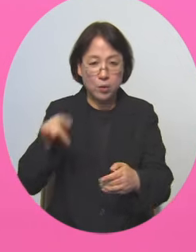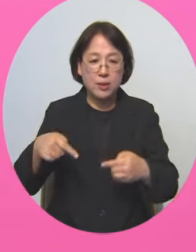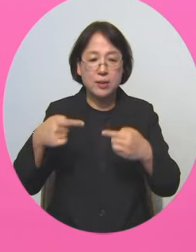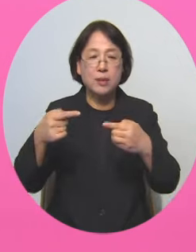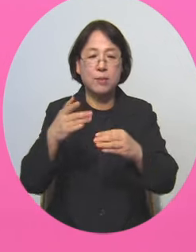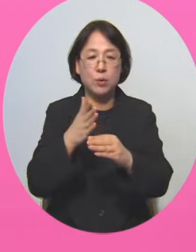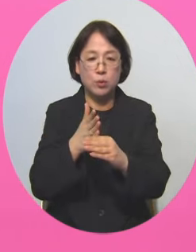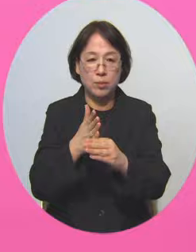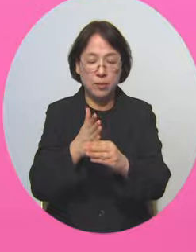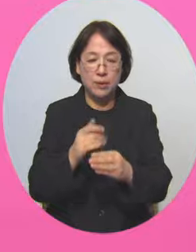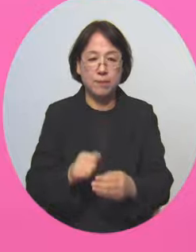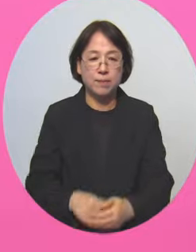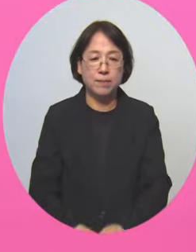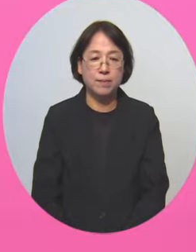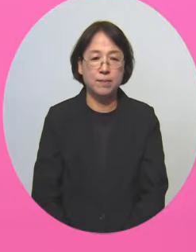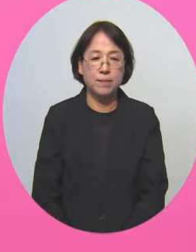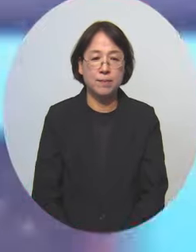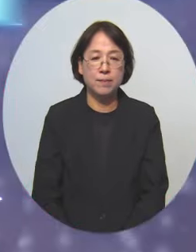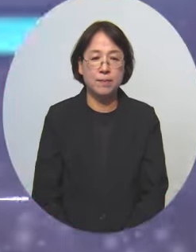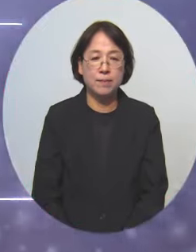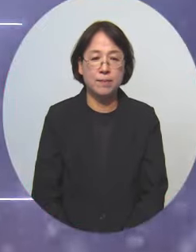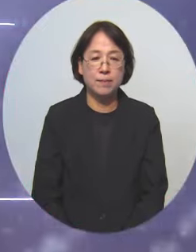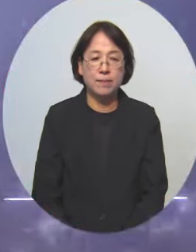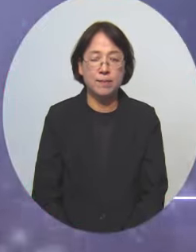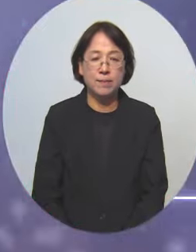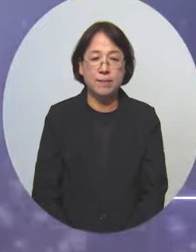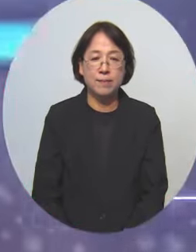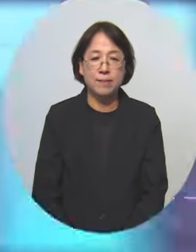각오로 임하겠습니다.